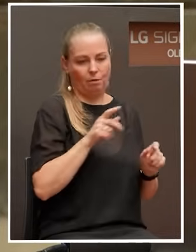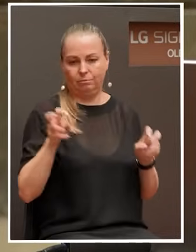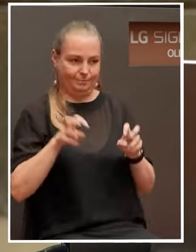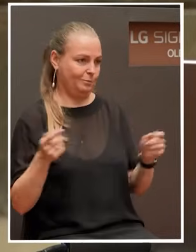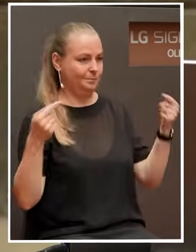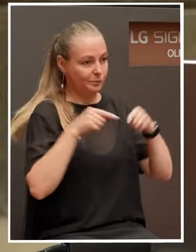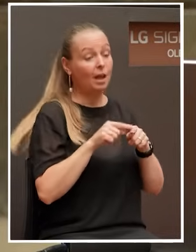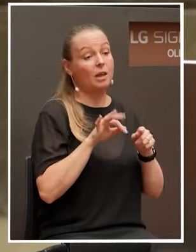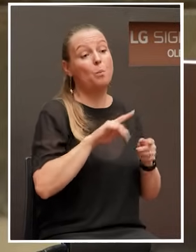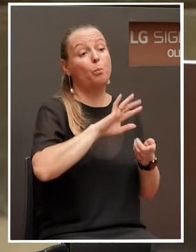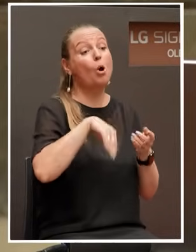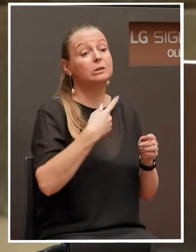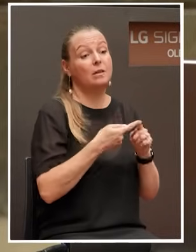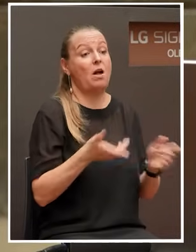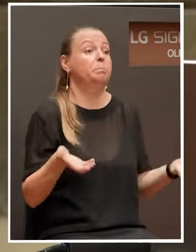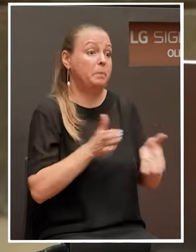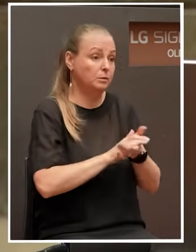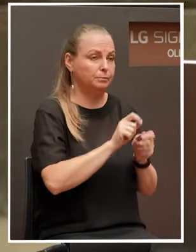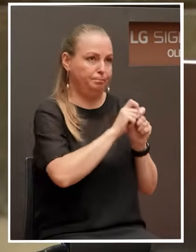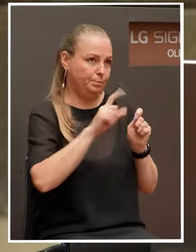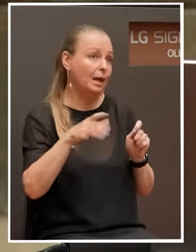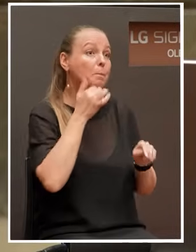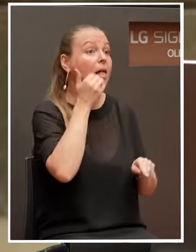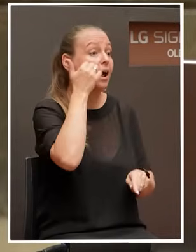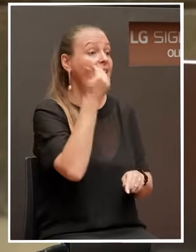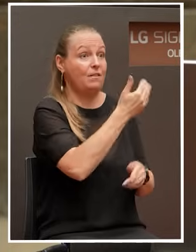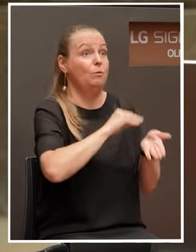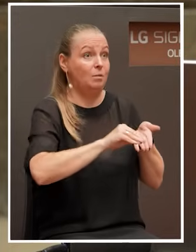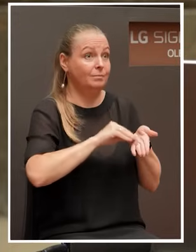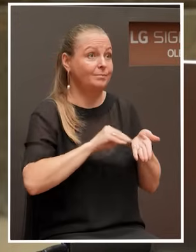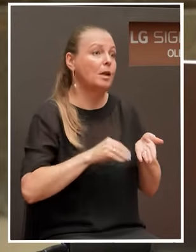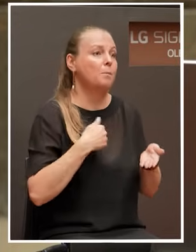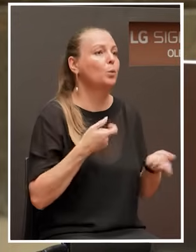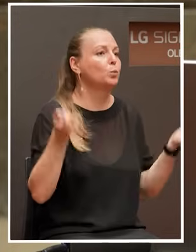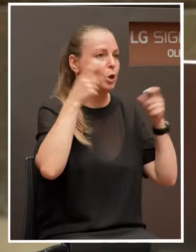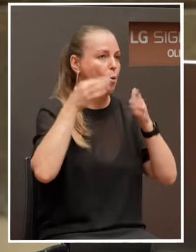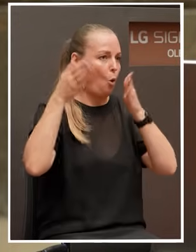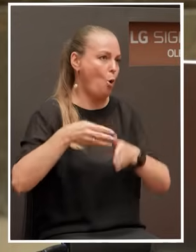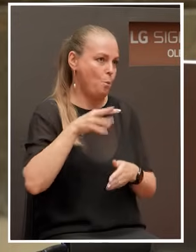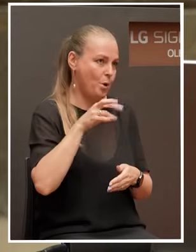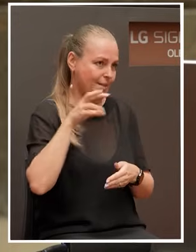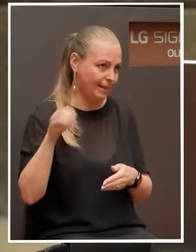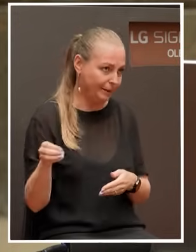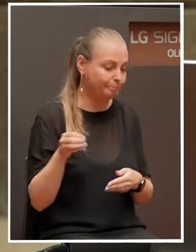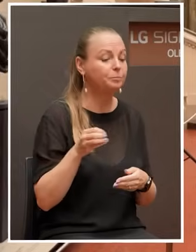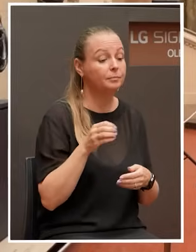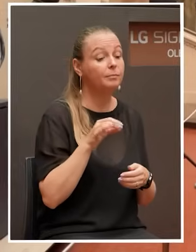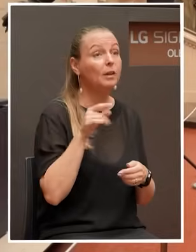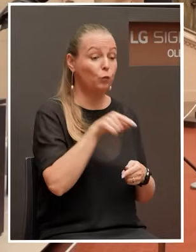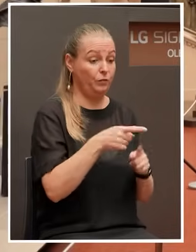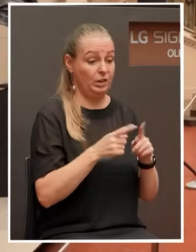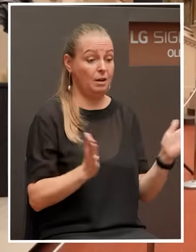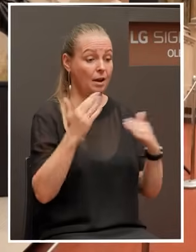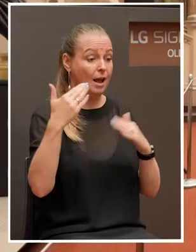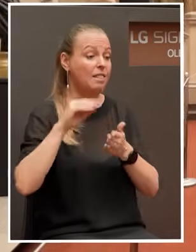биографа Моне, и многое мы знаем именно из уст Гюстава Жифруа. И вот эти вещи,